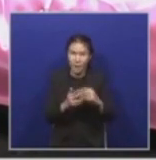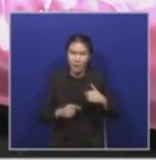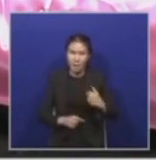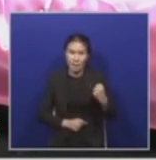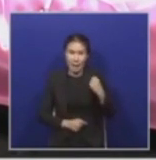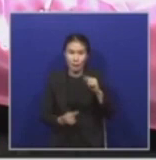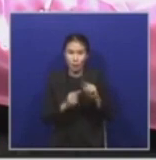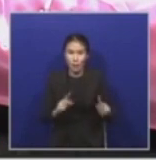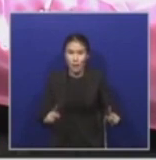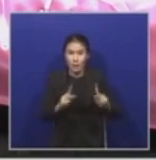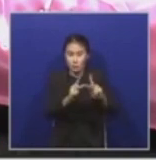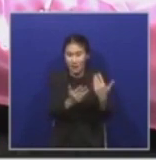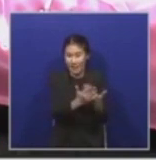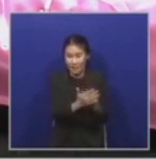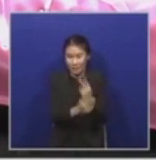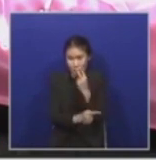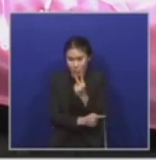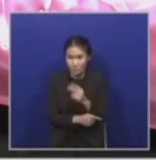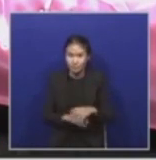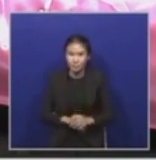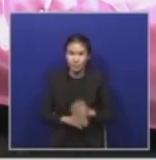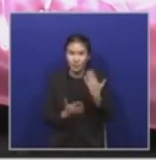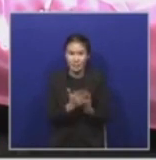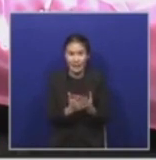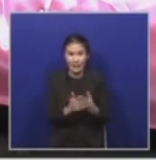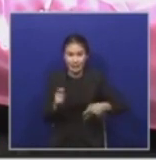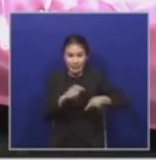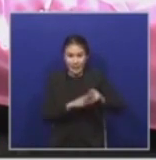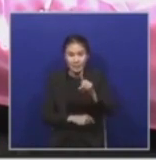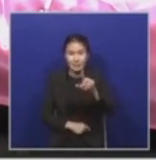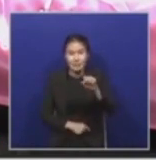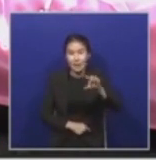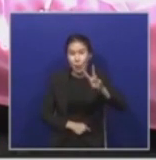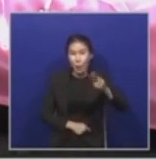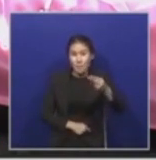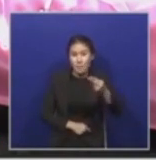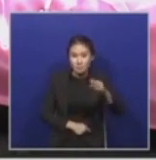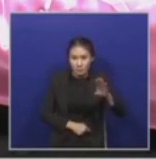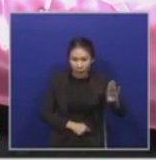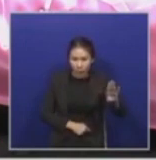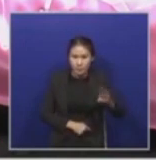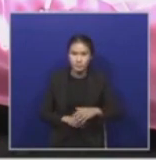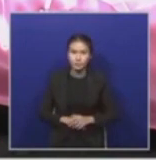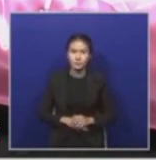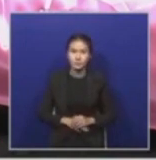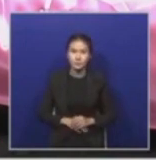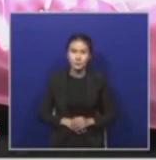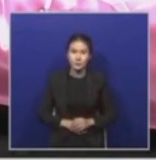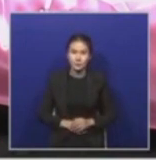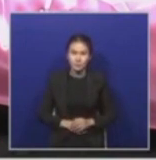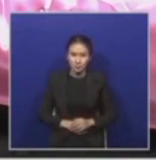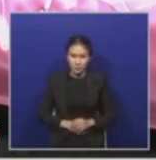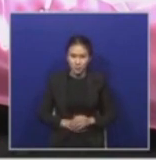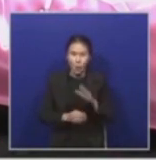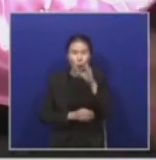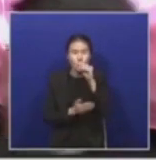ทรวงทรัพย์ท่านตัดไป 160,000 บาทท่านประธานสุชาติครับขออภัย